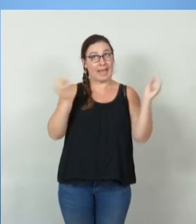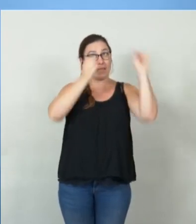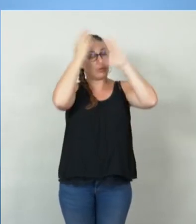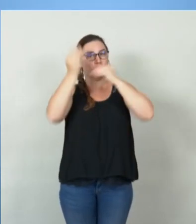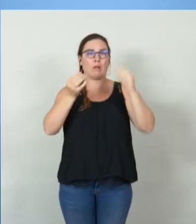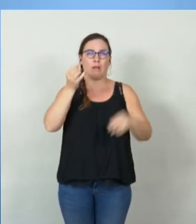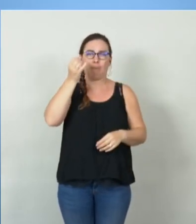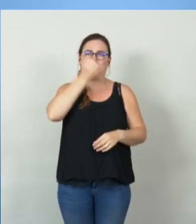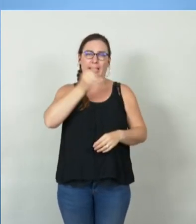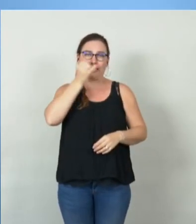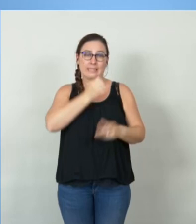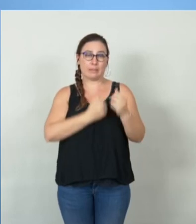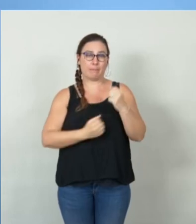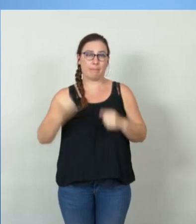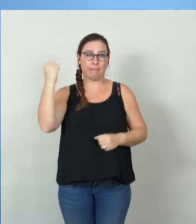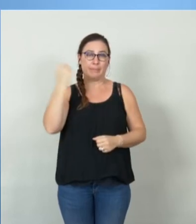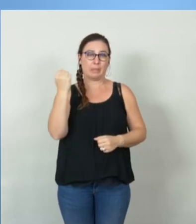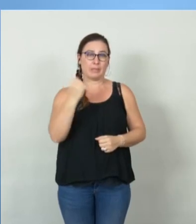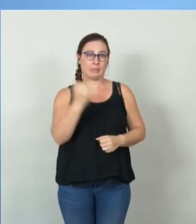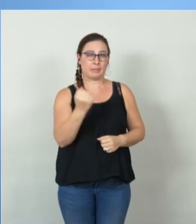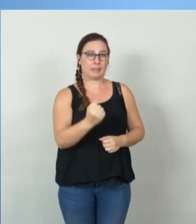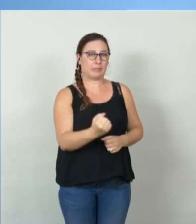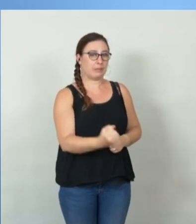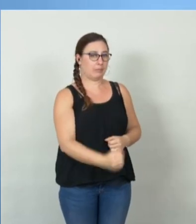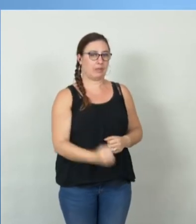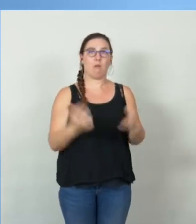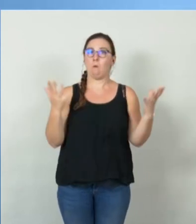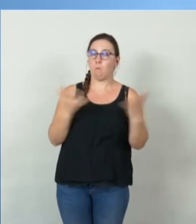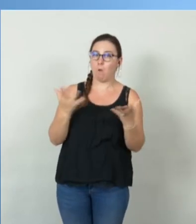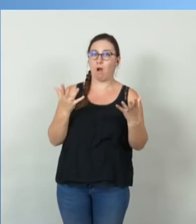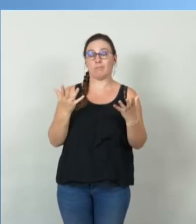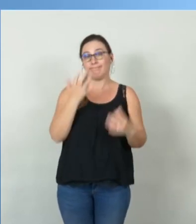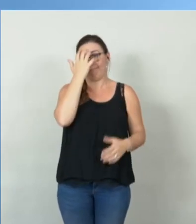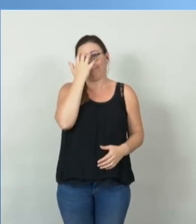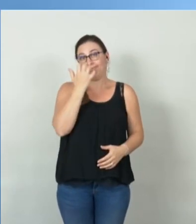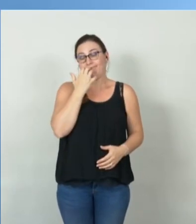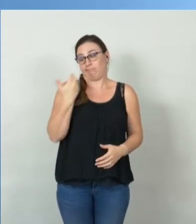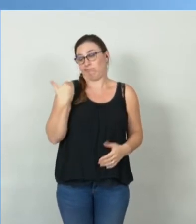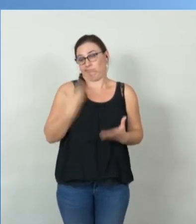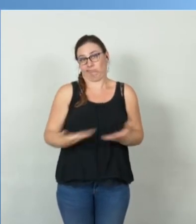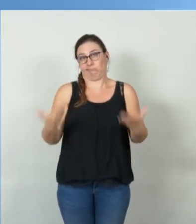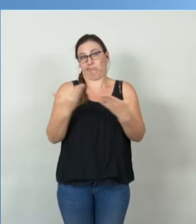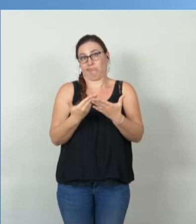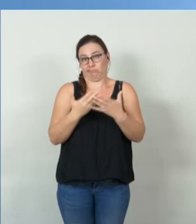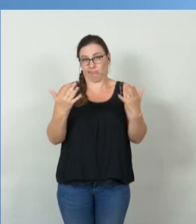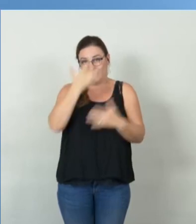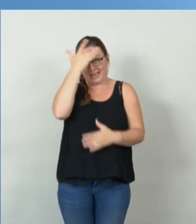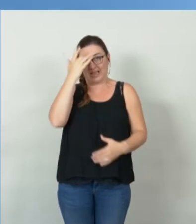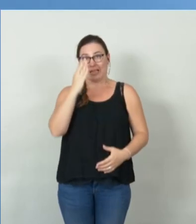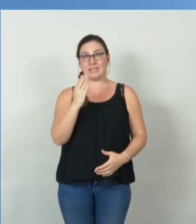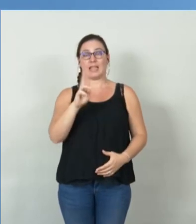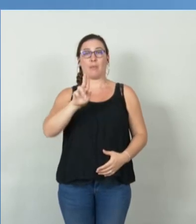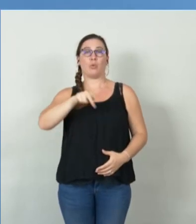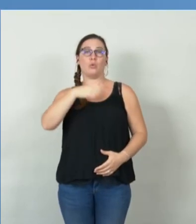ces choses de plus en plus intensément avec comme triste exemple récent les fusillades de Saint Bruno et de